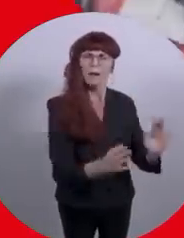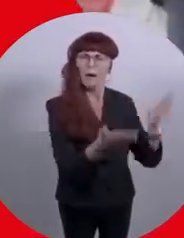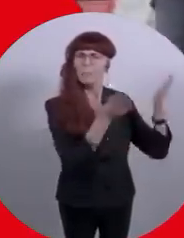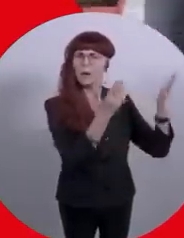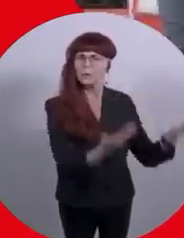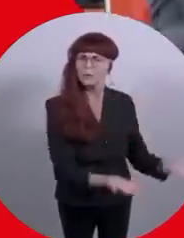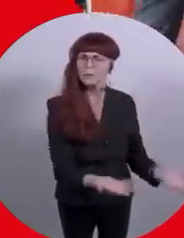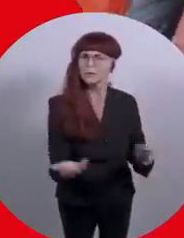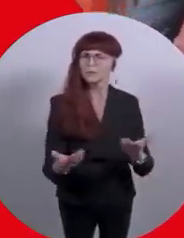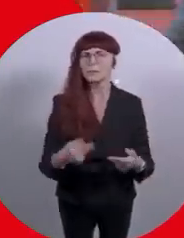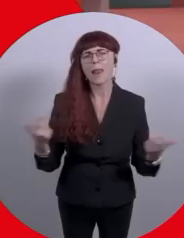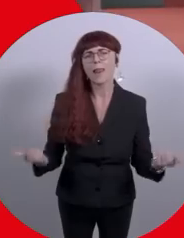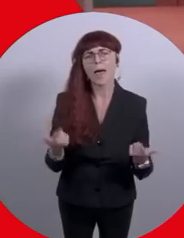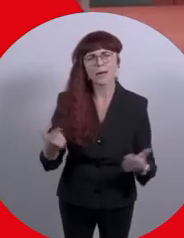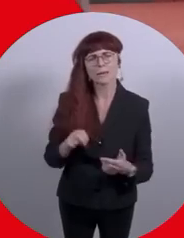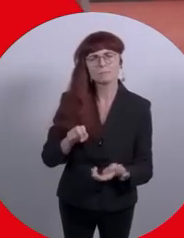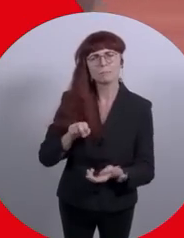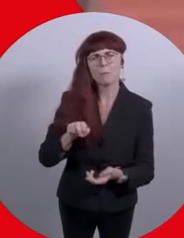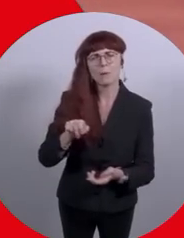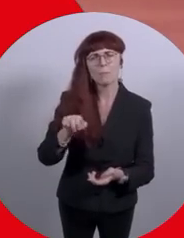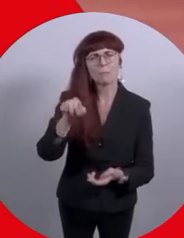auf die Bühne